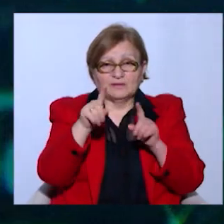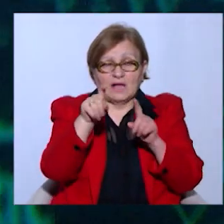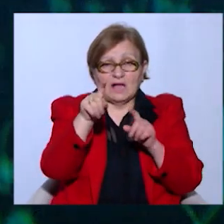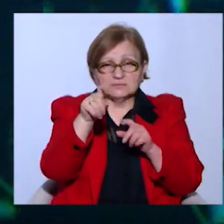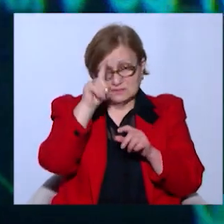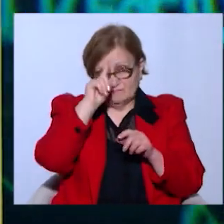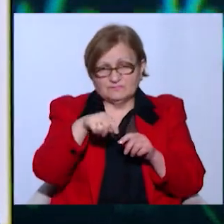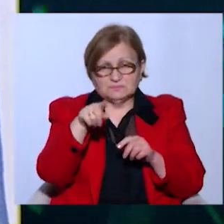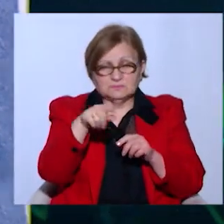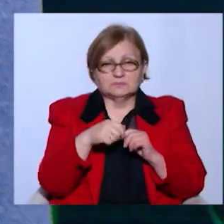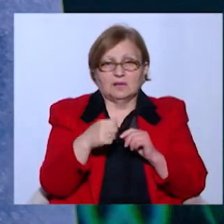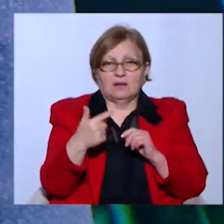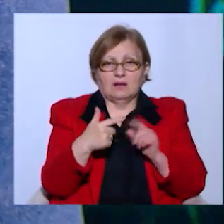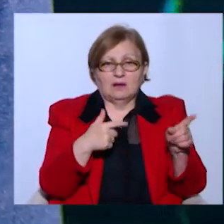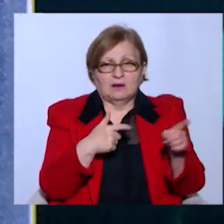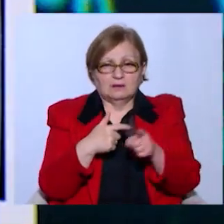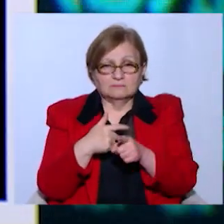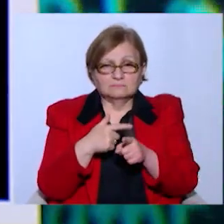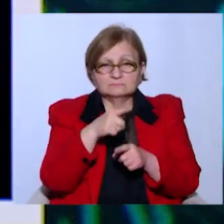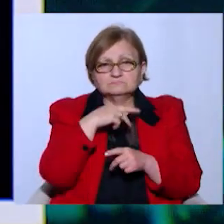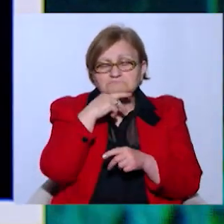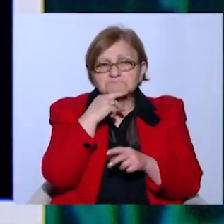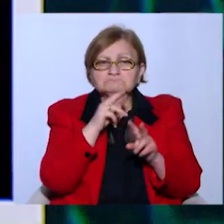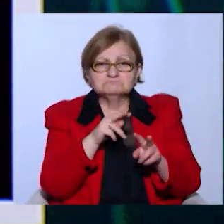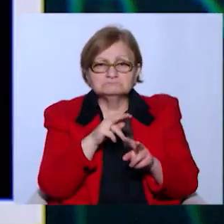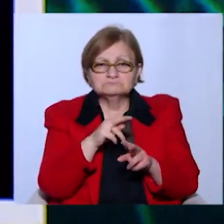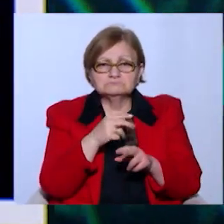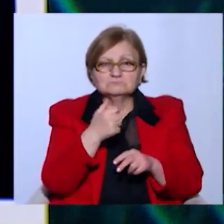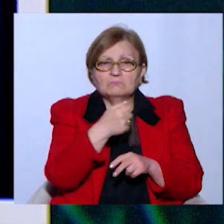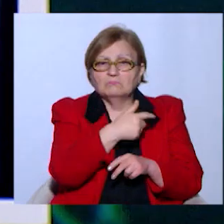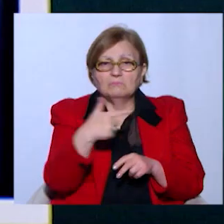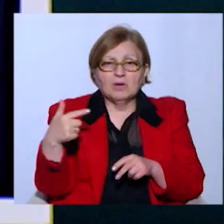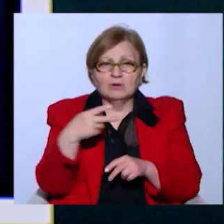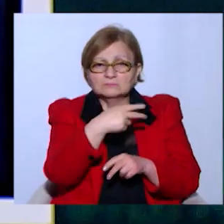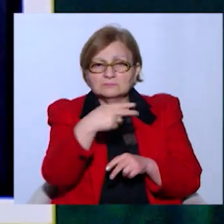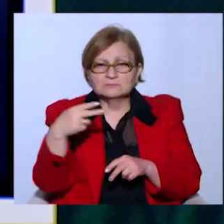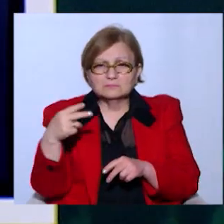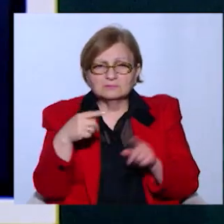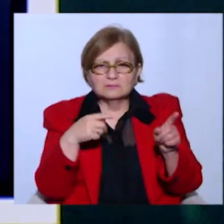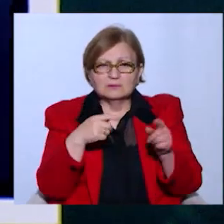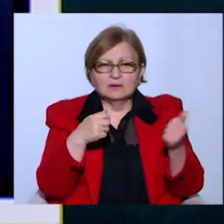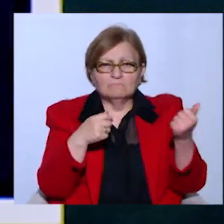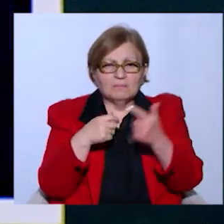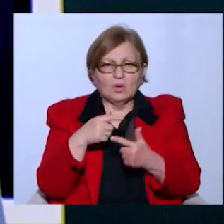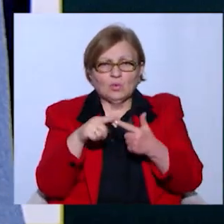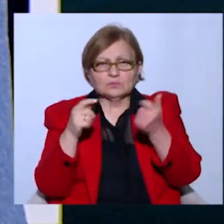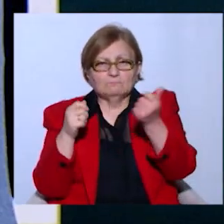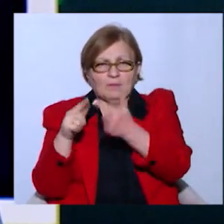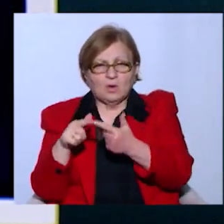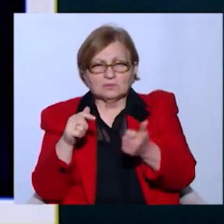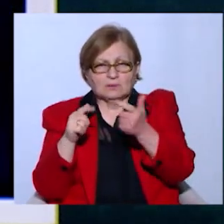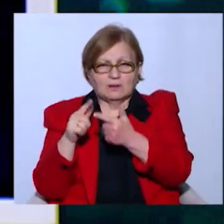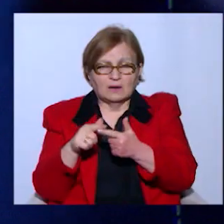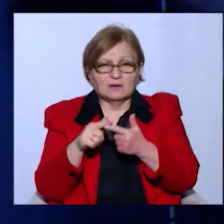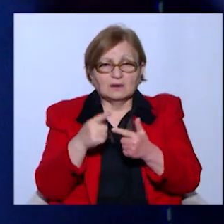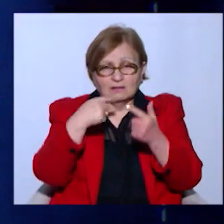სტოლია. აქ თუ დაუკვირდებით მეორე სტრიქონში ყოველი მეორე შესაკრები ისევ აების ჯამი მიიღება,